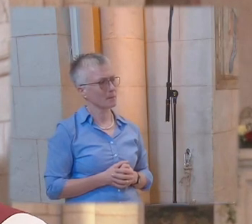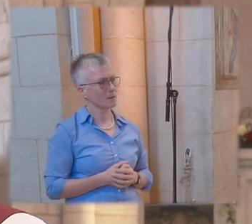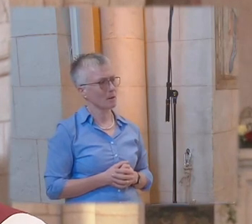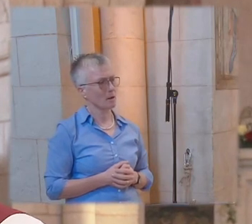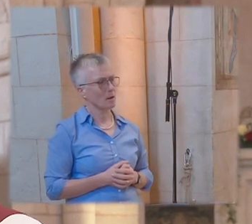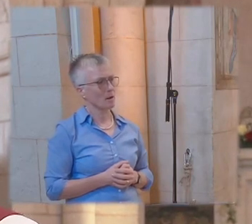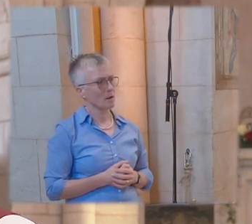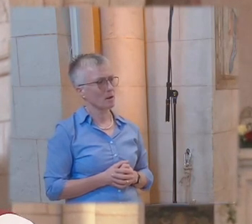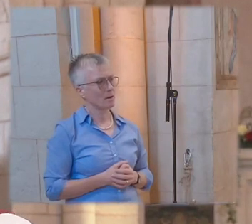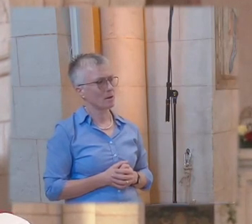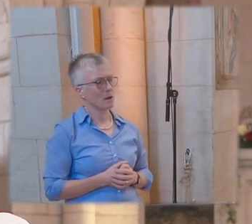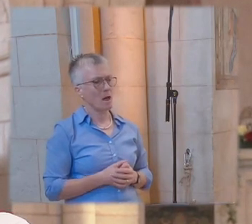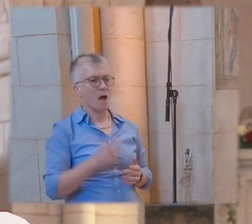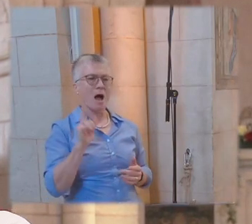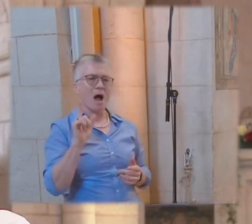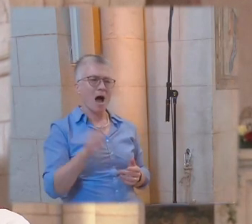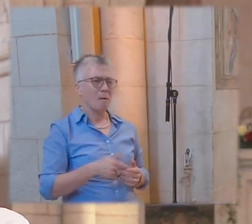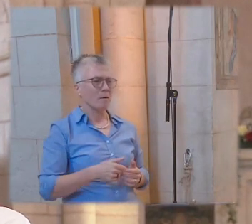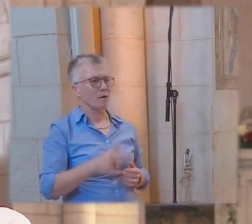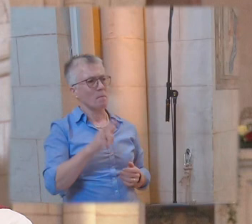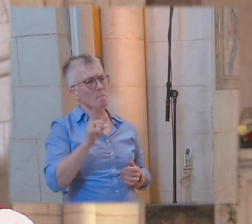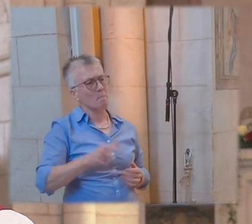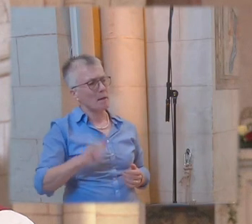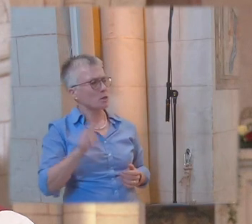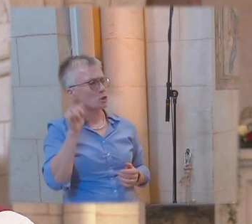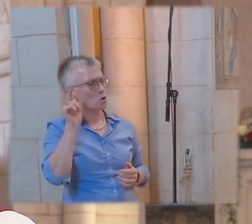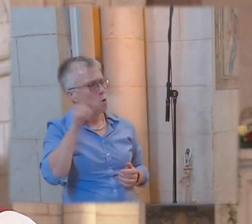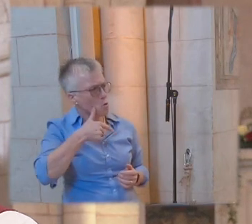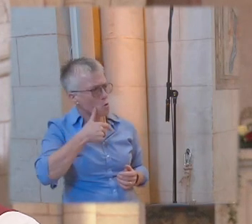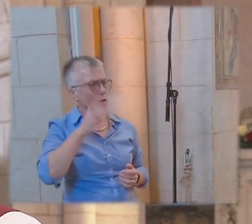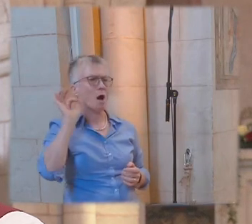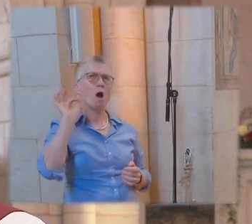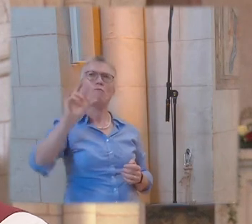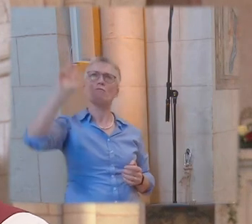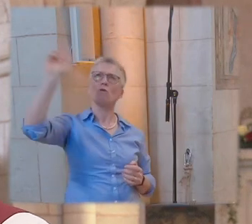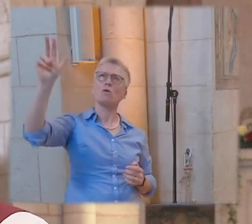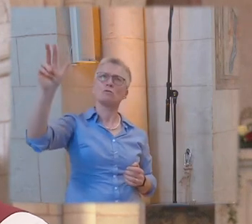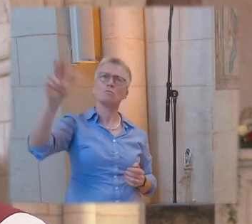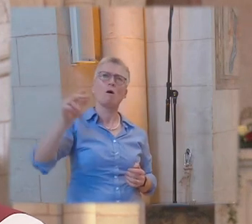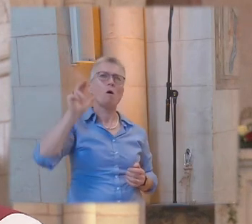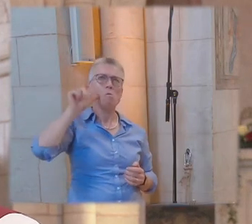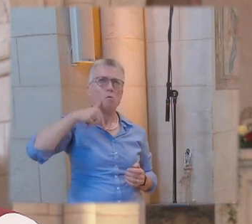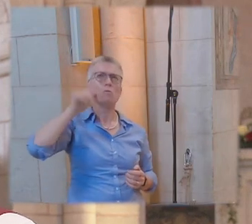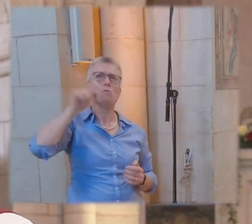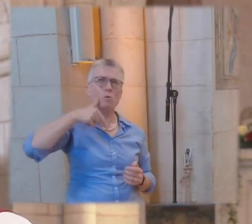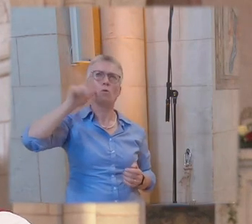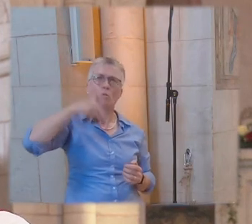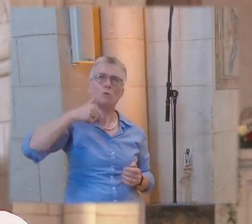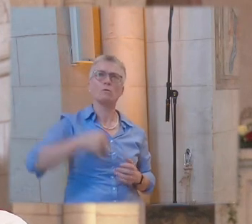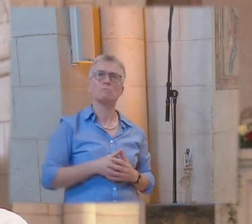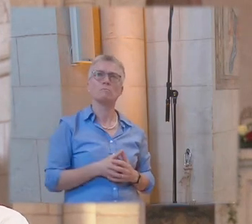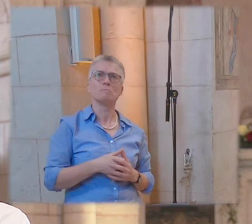Täuschten ihn mit ihrem Mund und belogen ihn mit ihrer